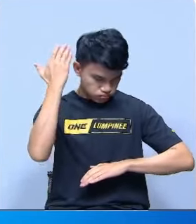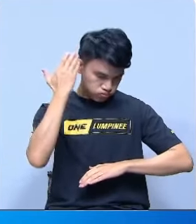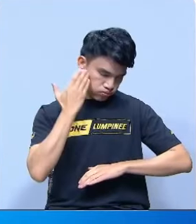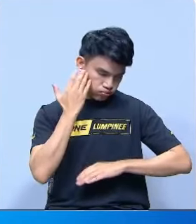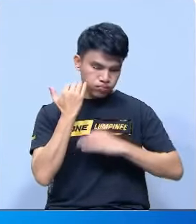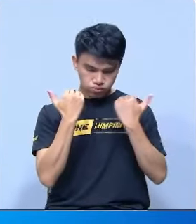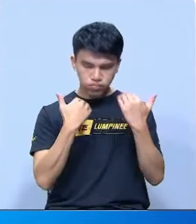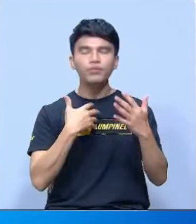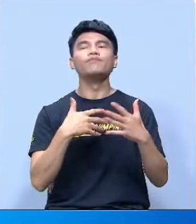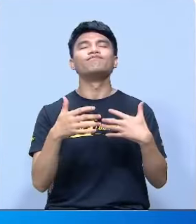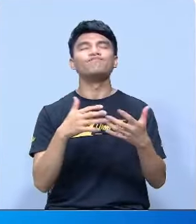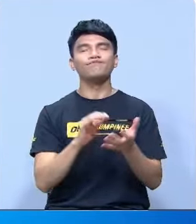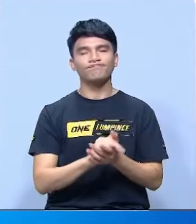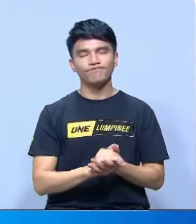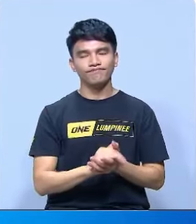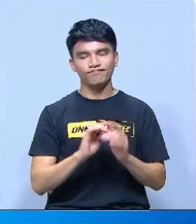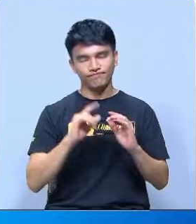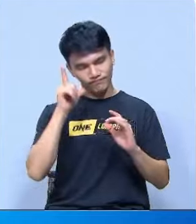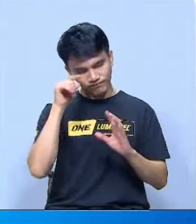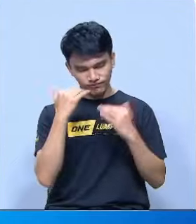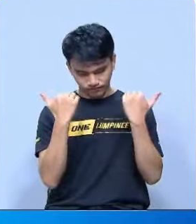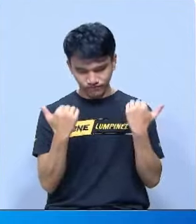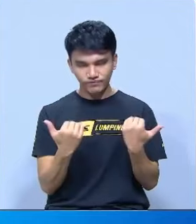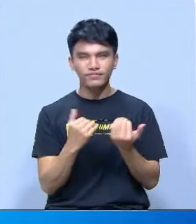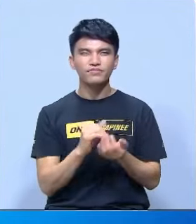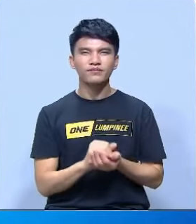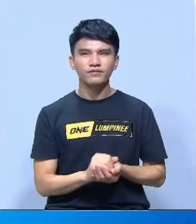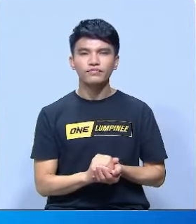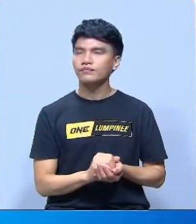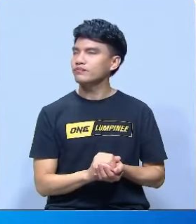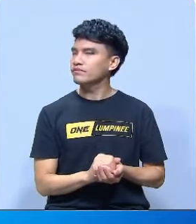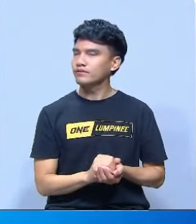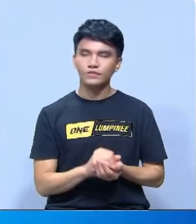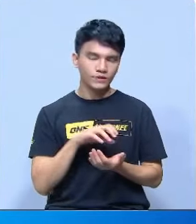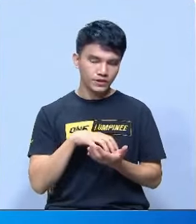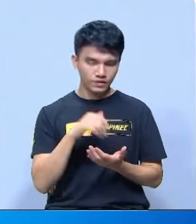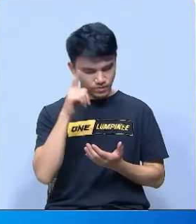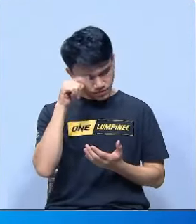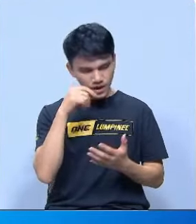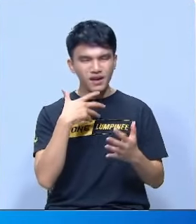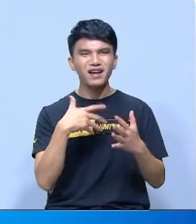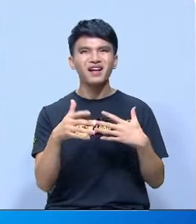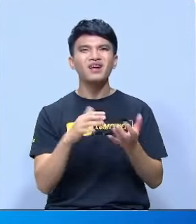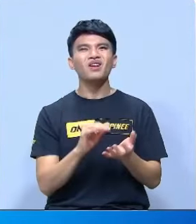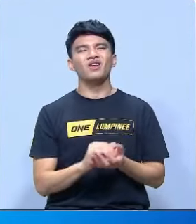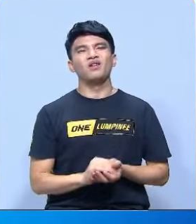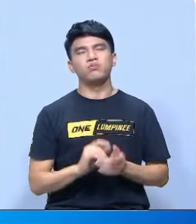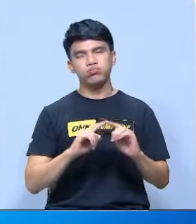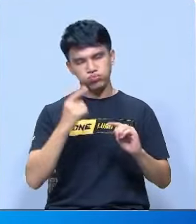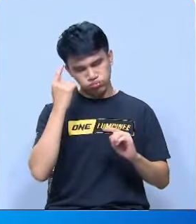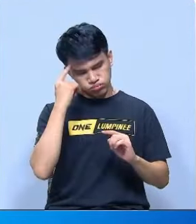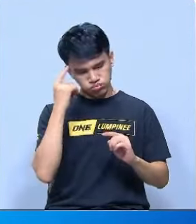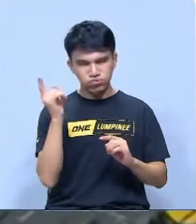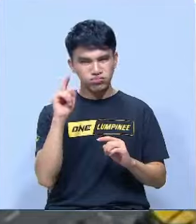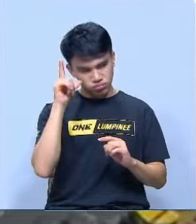ไม่ได้เป็นอะไรมากค่ะแต่สภาพของแม่ตอนนี้บอกเลยว่าทำใจยากยังเคราะห์ดีที่แม่ยังรอดชีวิตมาได้แต่คาดว่าสาเหตุตอนนั้น